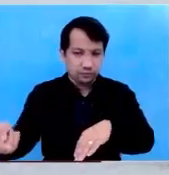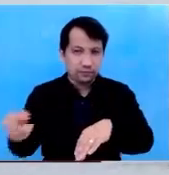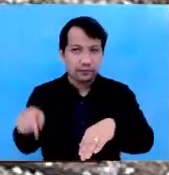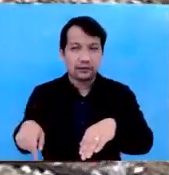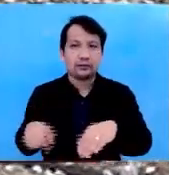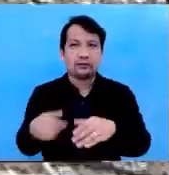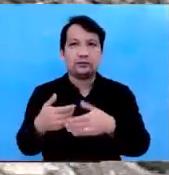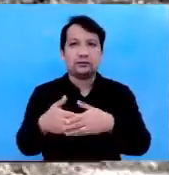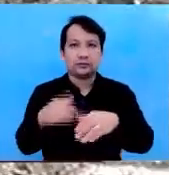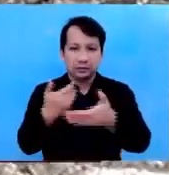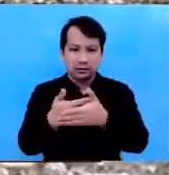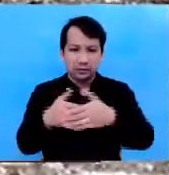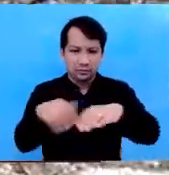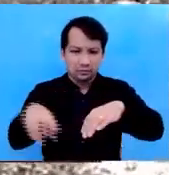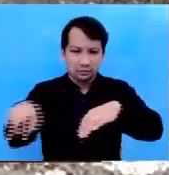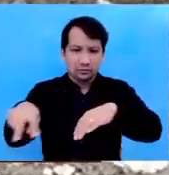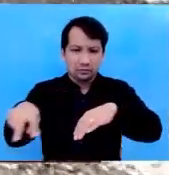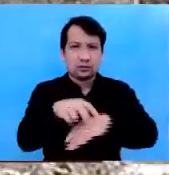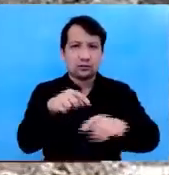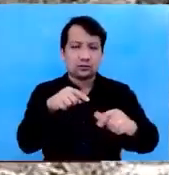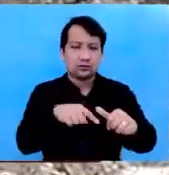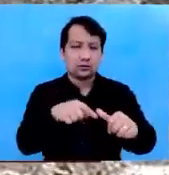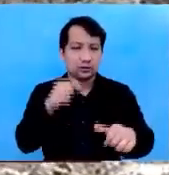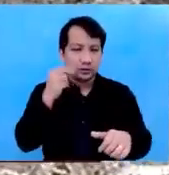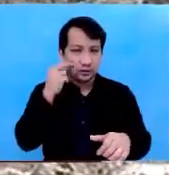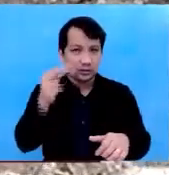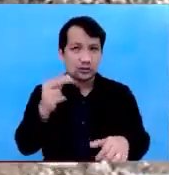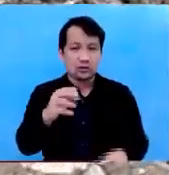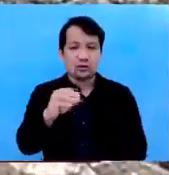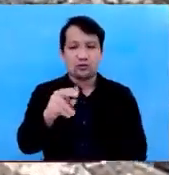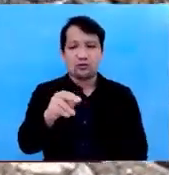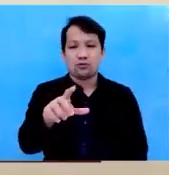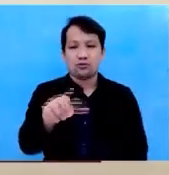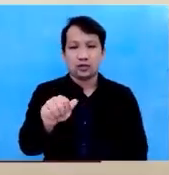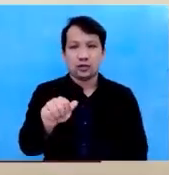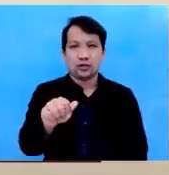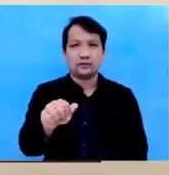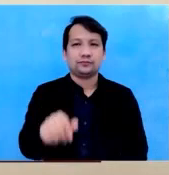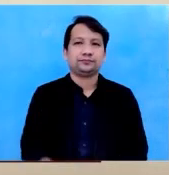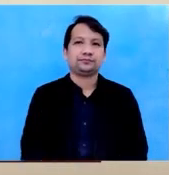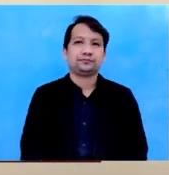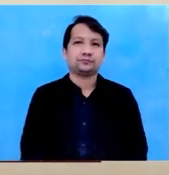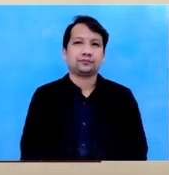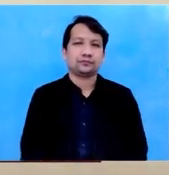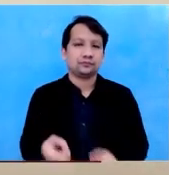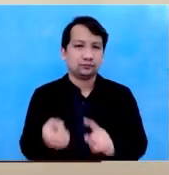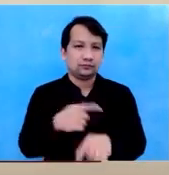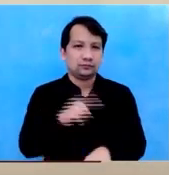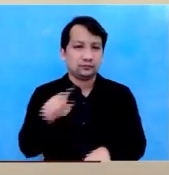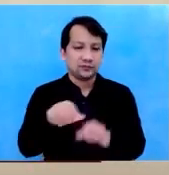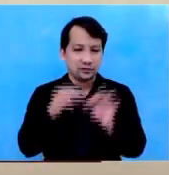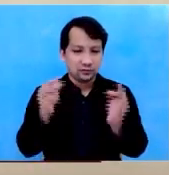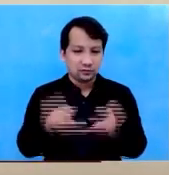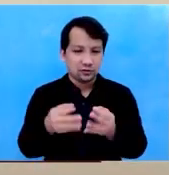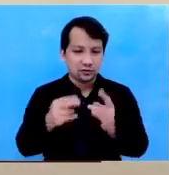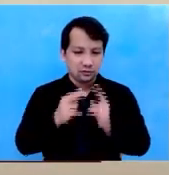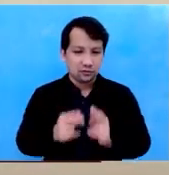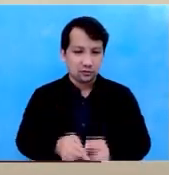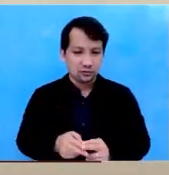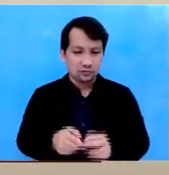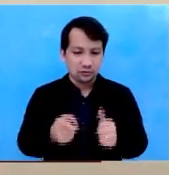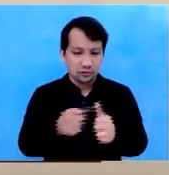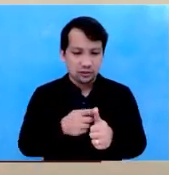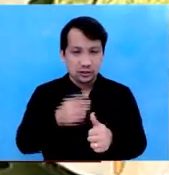boat. Isa rito si Narciso o Ona sa kanyang mga kabaro. Mula siya sa pamilya ng mga uniform personnel gaya ng polis